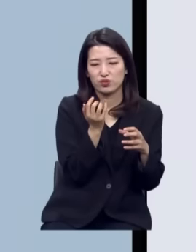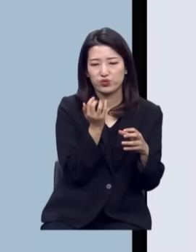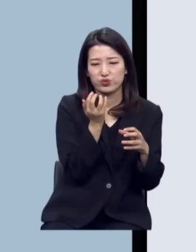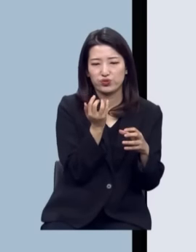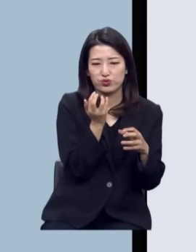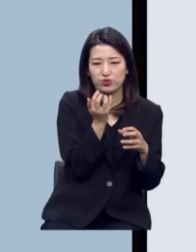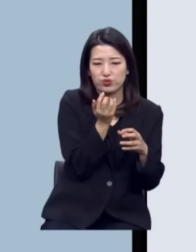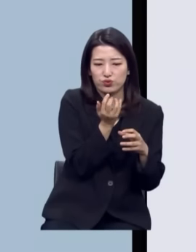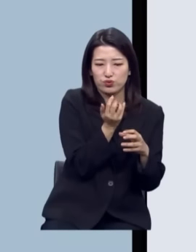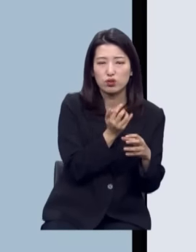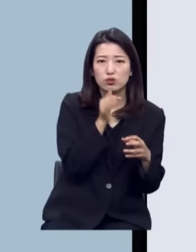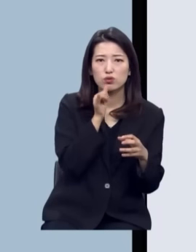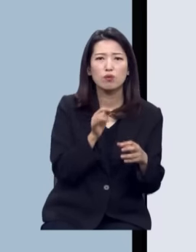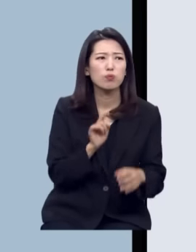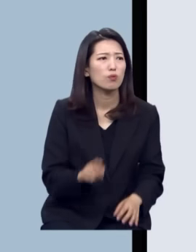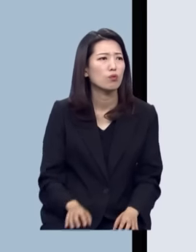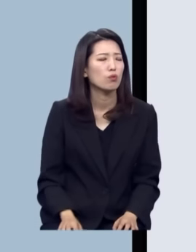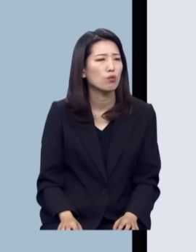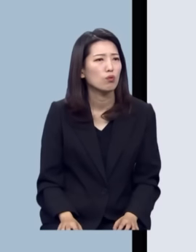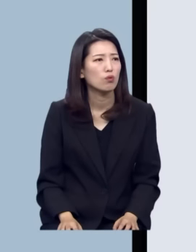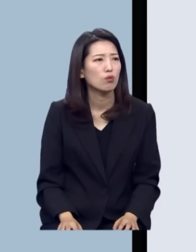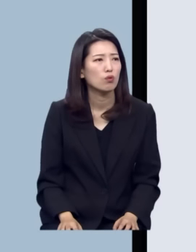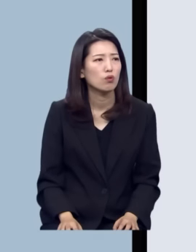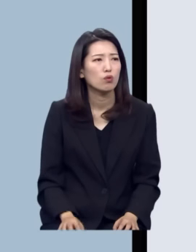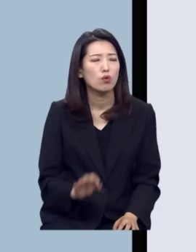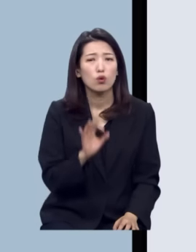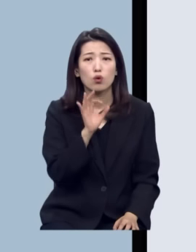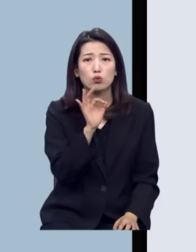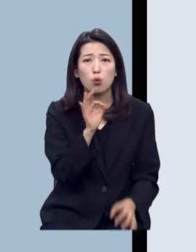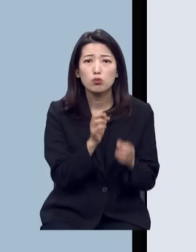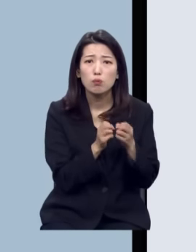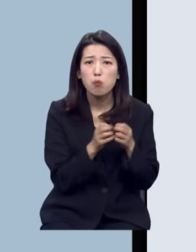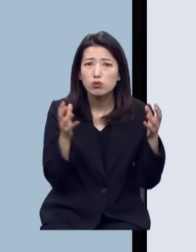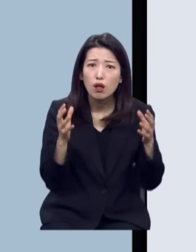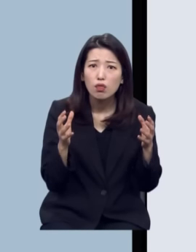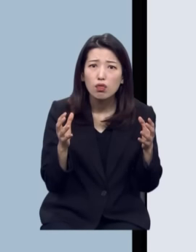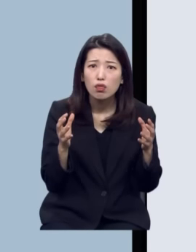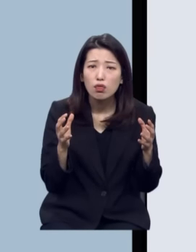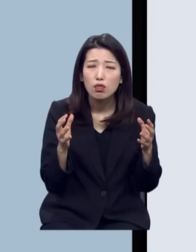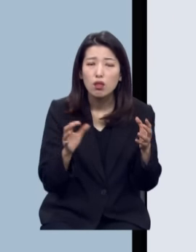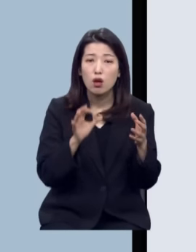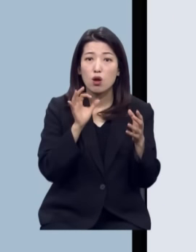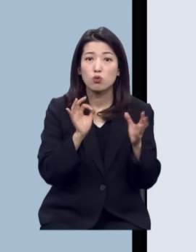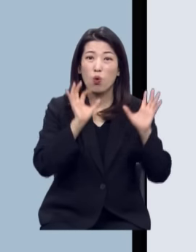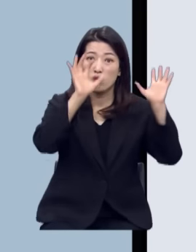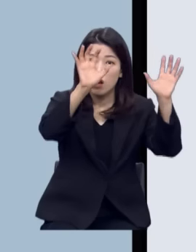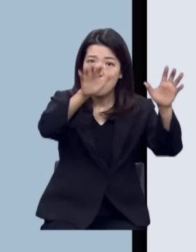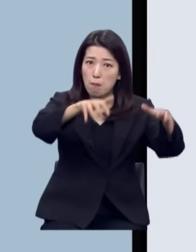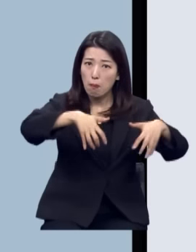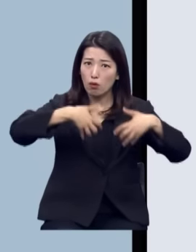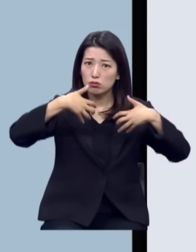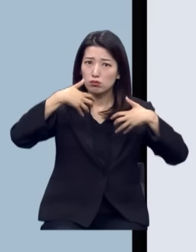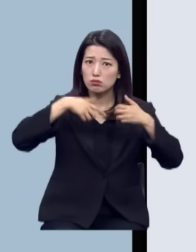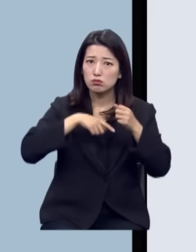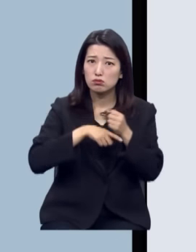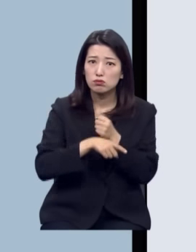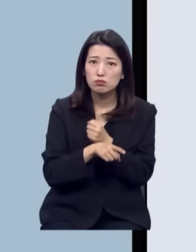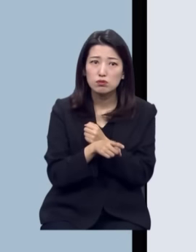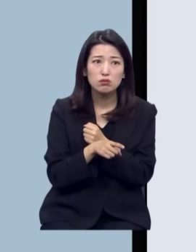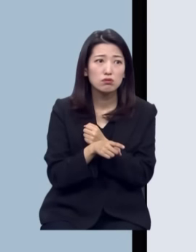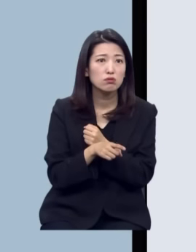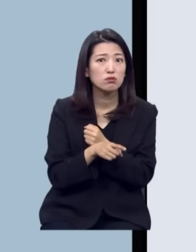돈벼락이 돈 폭탄이다 하면은 돈을 왕창 버는 예 버는 벼락 횡제 수를